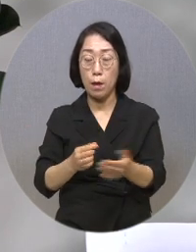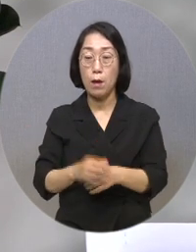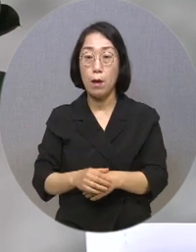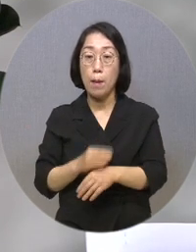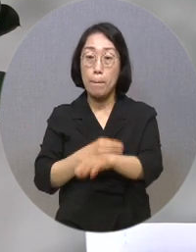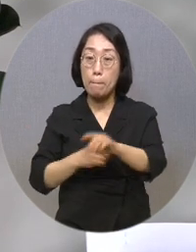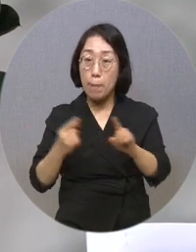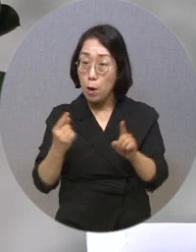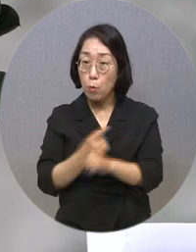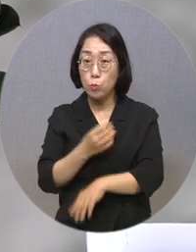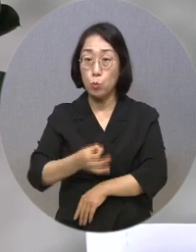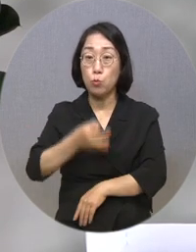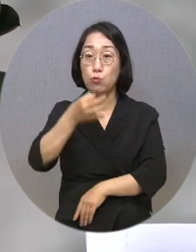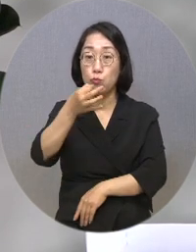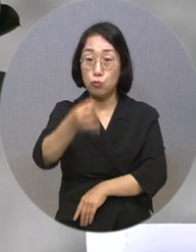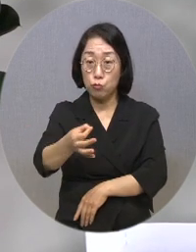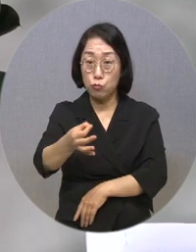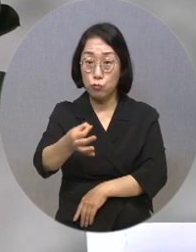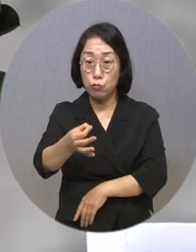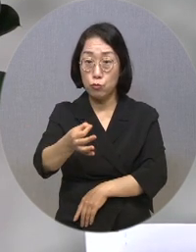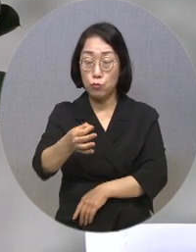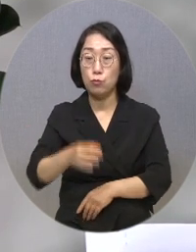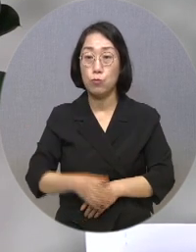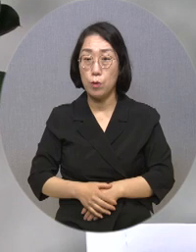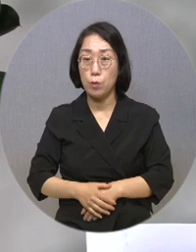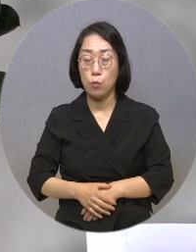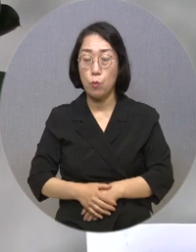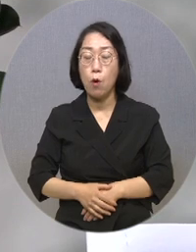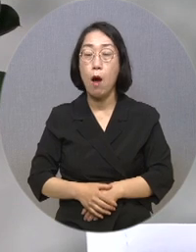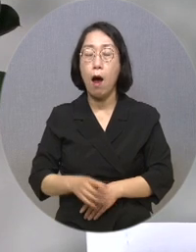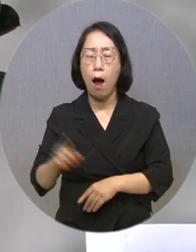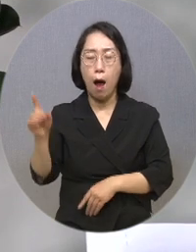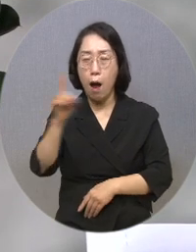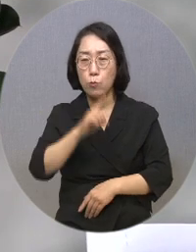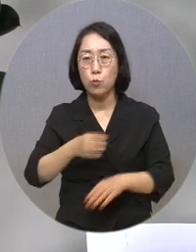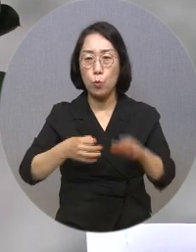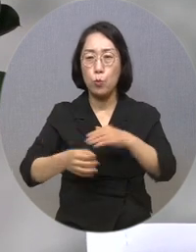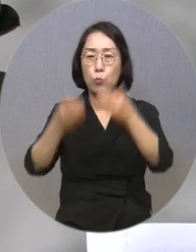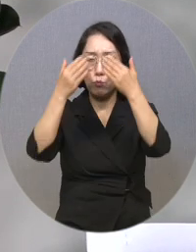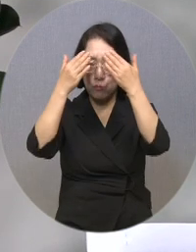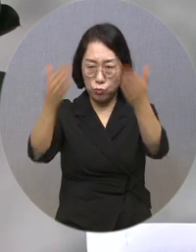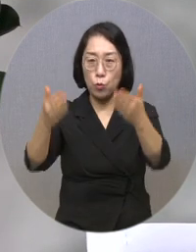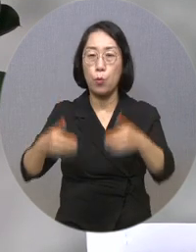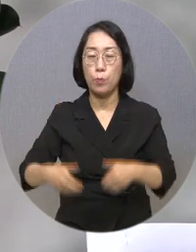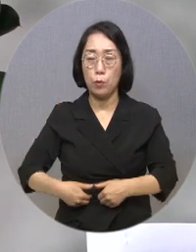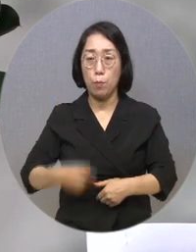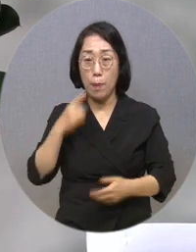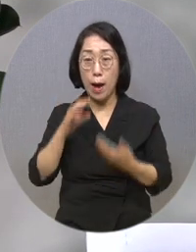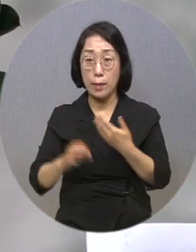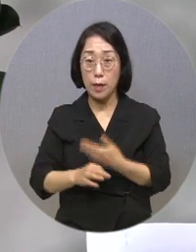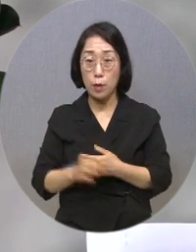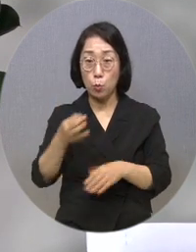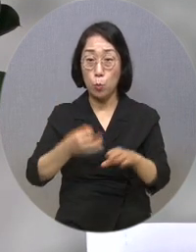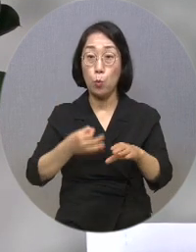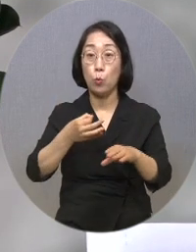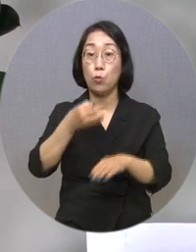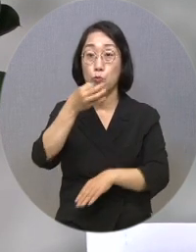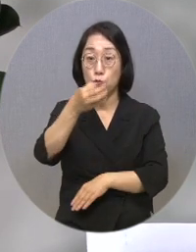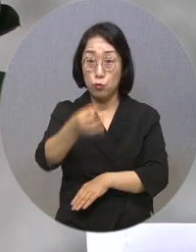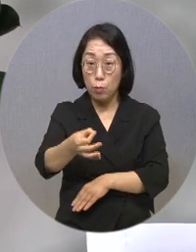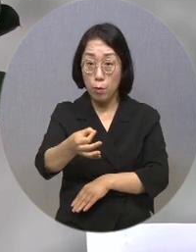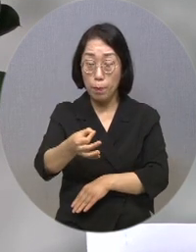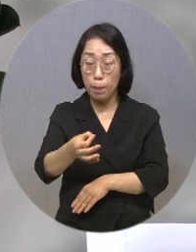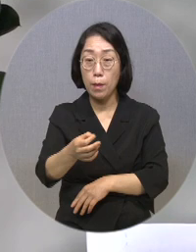지급하며 그러면 부모에게는 돈이 안 들어가야 되는 게 무상 교복인데 현금으로 지급하게 되면 교복